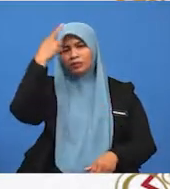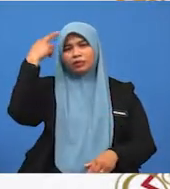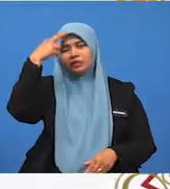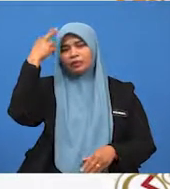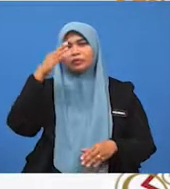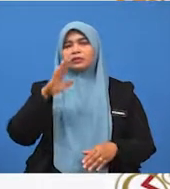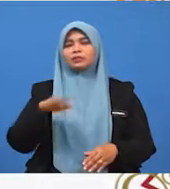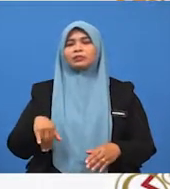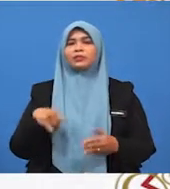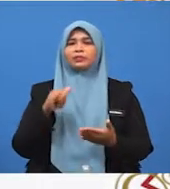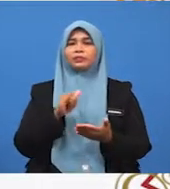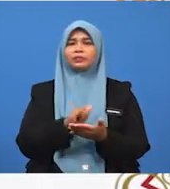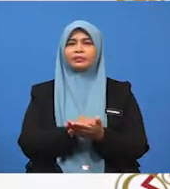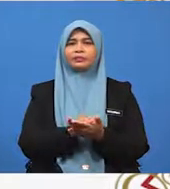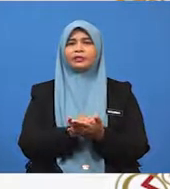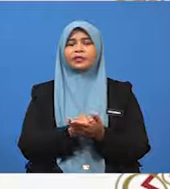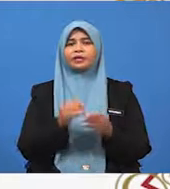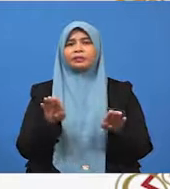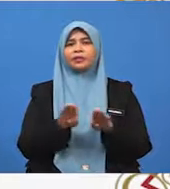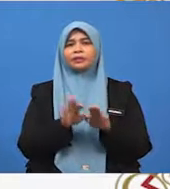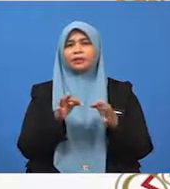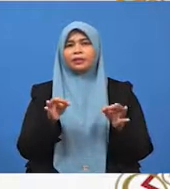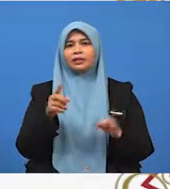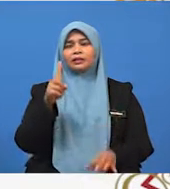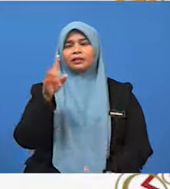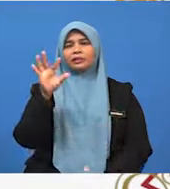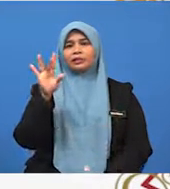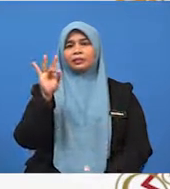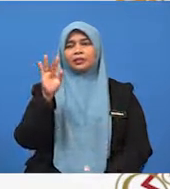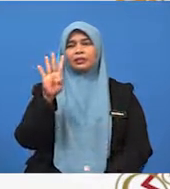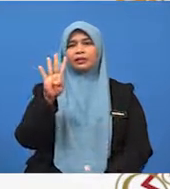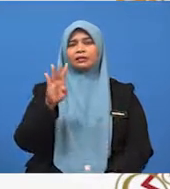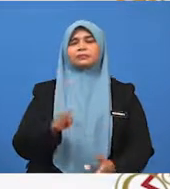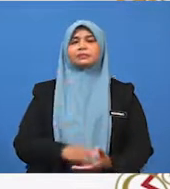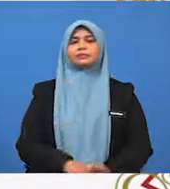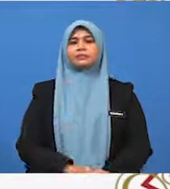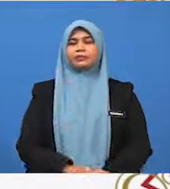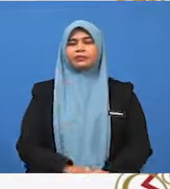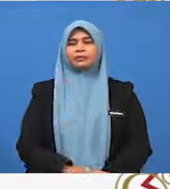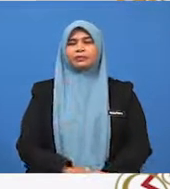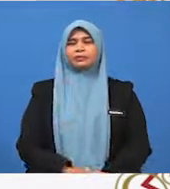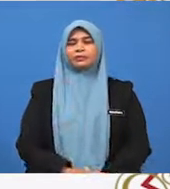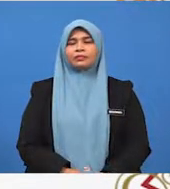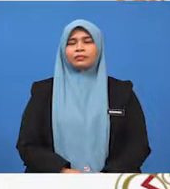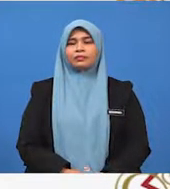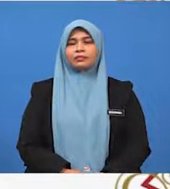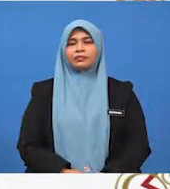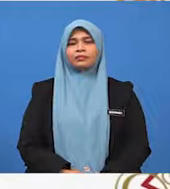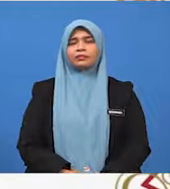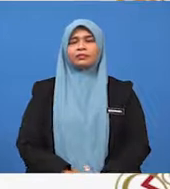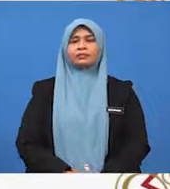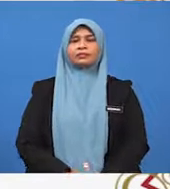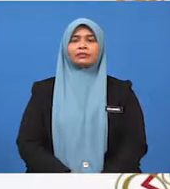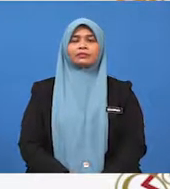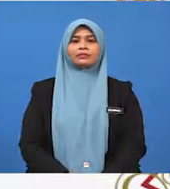kamu, maka sesungguhnya rasul-rasul sebelum kamu pun telah didustakan. Mereka